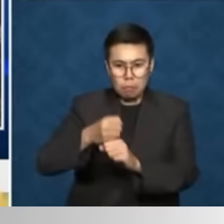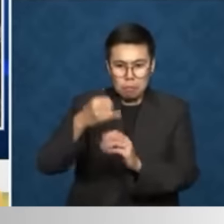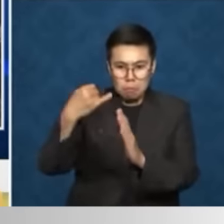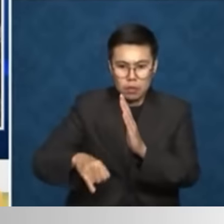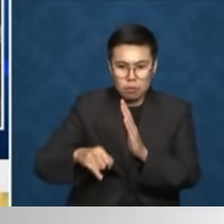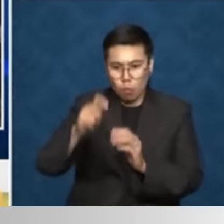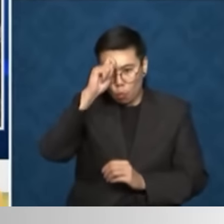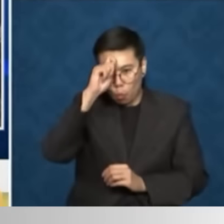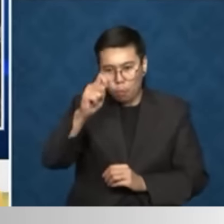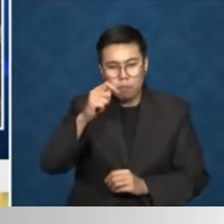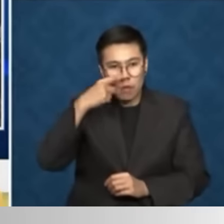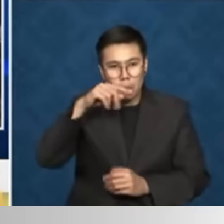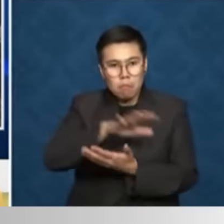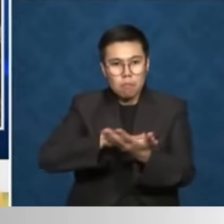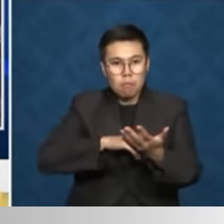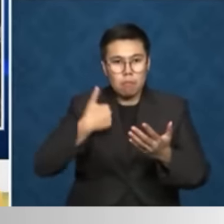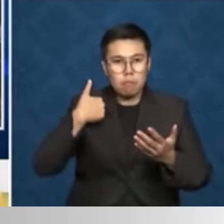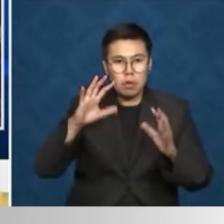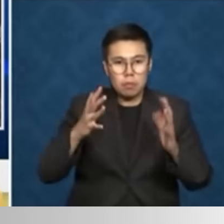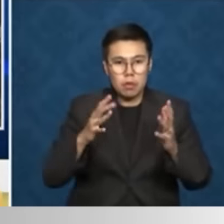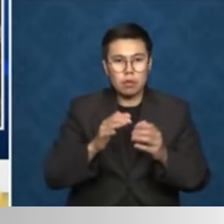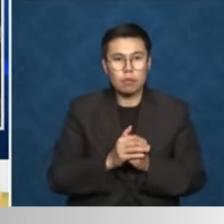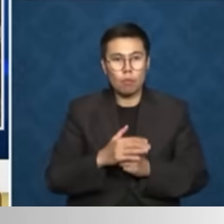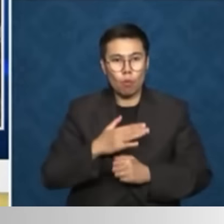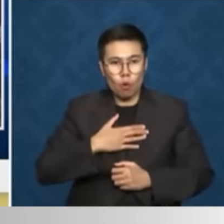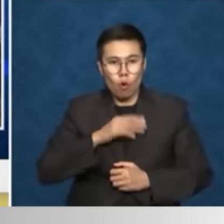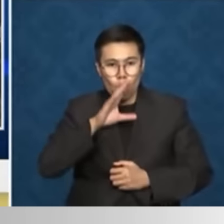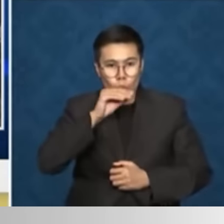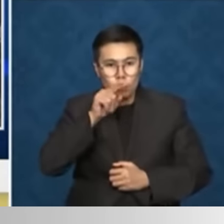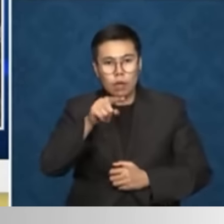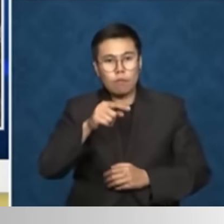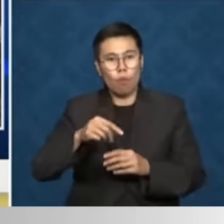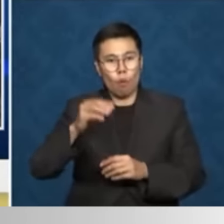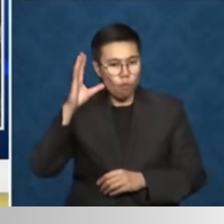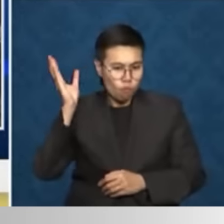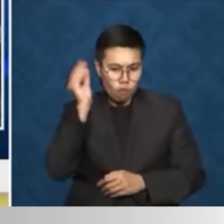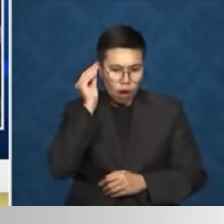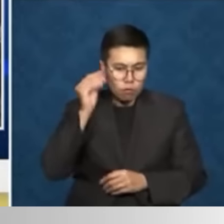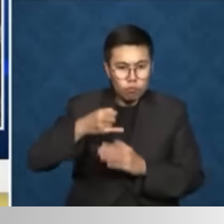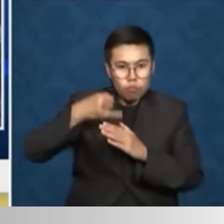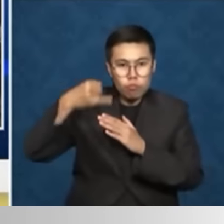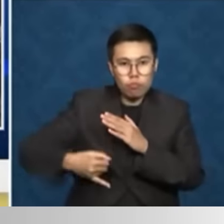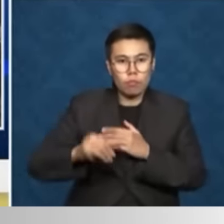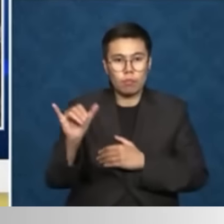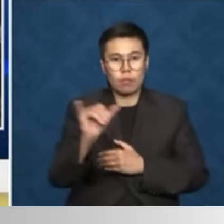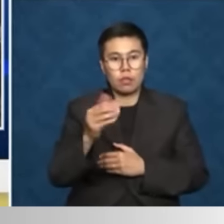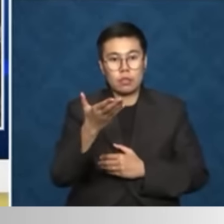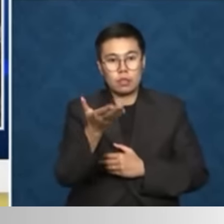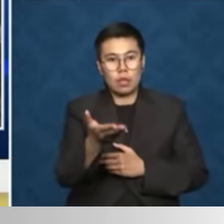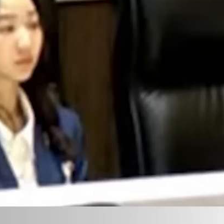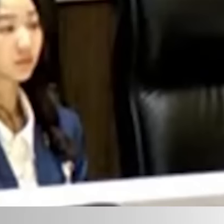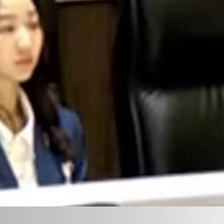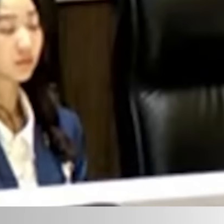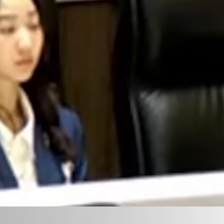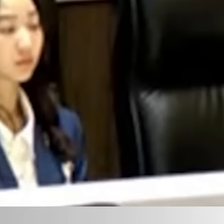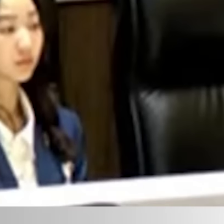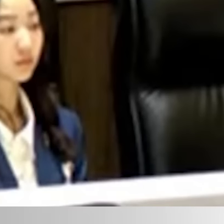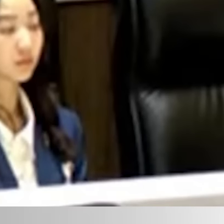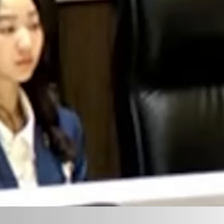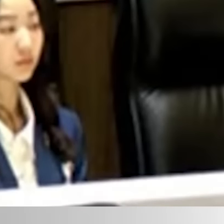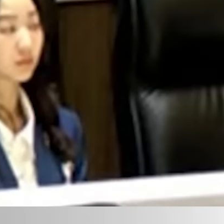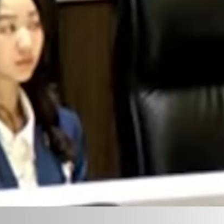องตนพยายามดึงสติหากความรุนแรงมันเกิดขึ้นสุดท้ายผู้ที่ใช้ความรุนแรงซึ่งวันนี้รู้สึกว่าใช้ความรุนแรงโดยที่ไม่ต้องรับผิดชอบอะ